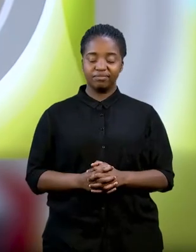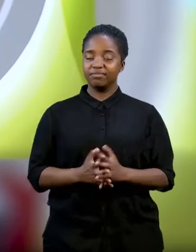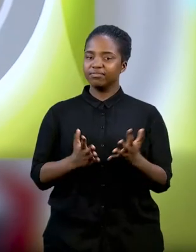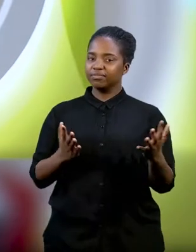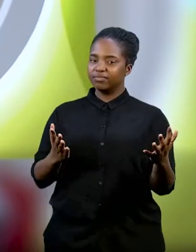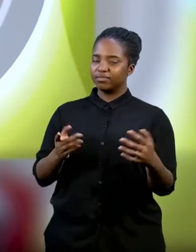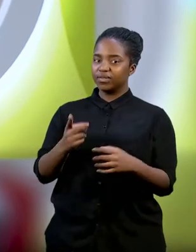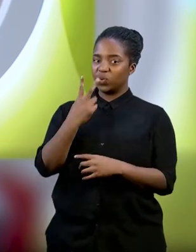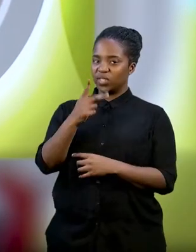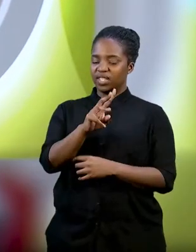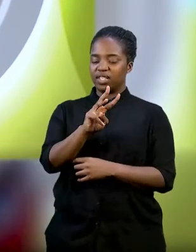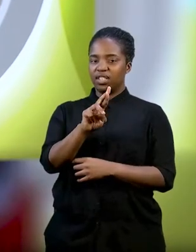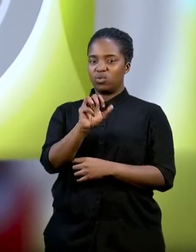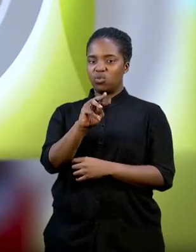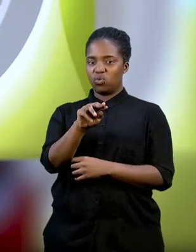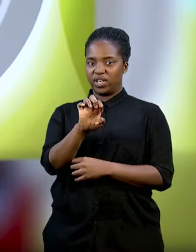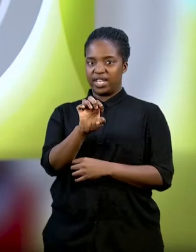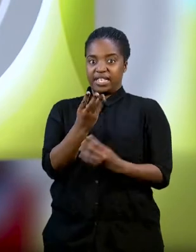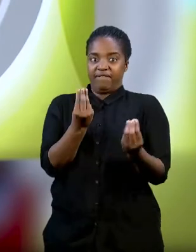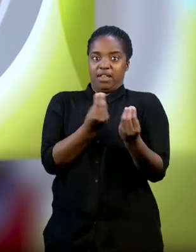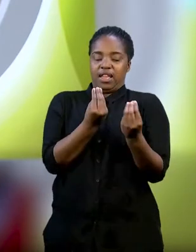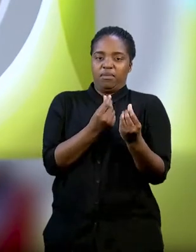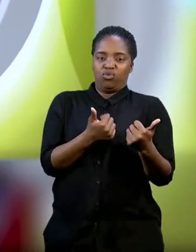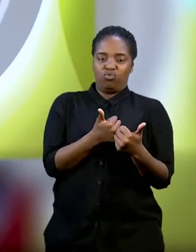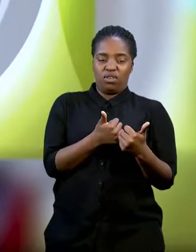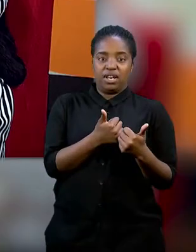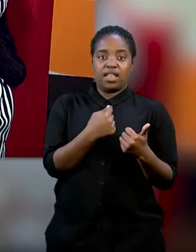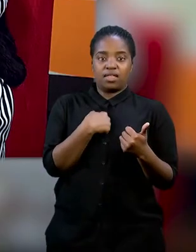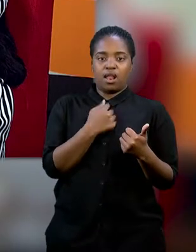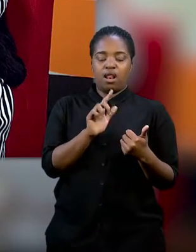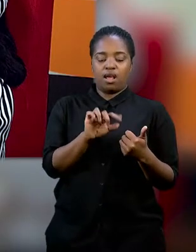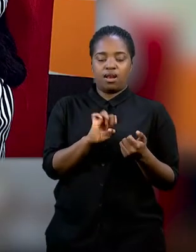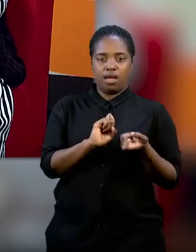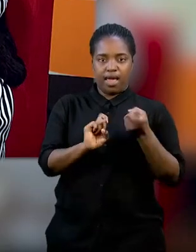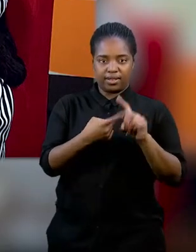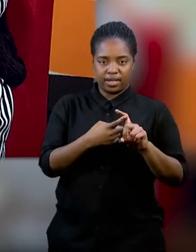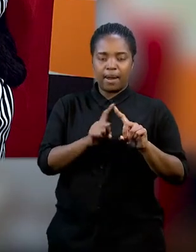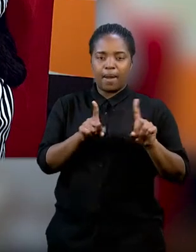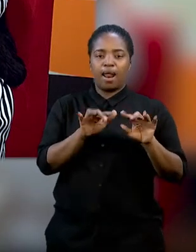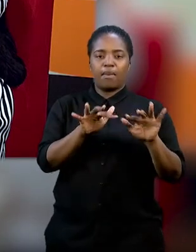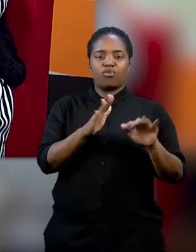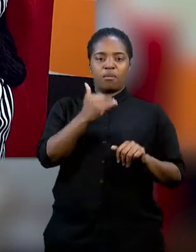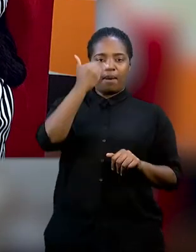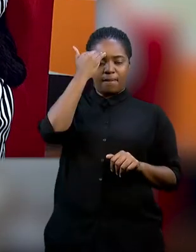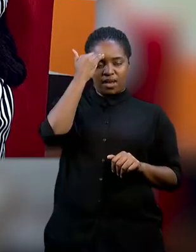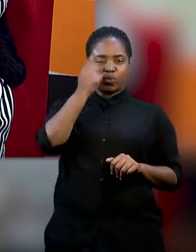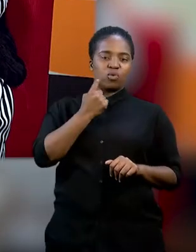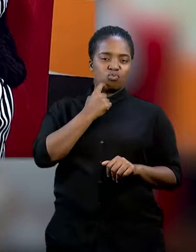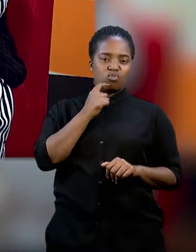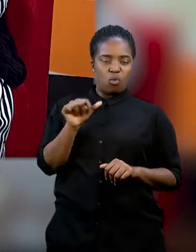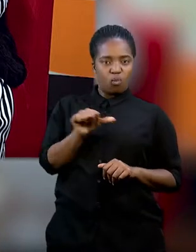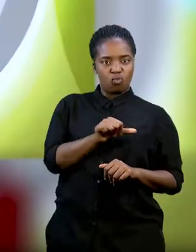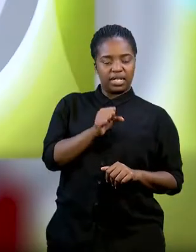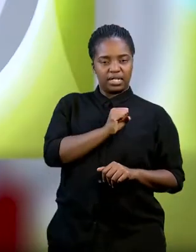Nkateko, Mateus ona ona le hlonolo ha holo bophelong ba hae hobane yena ile re ha lemala ona sentse a tumme e le sepapadi se